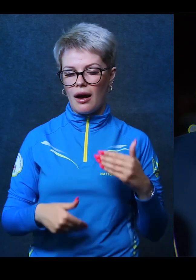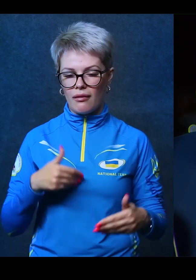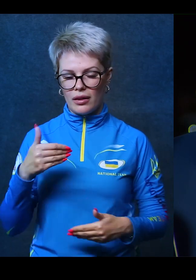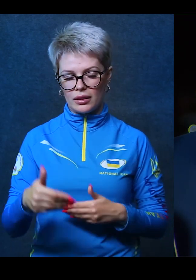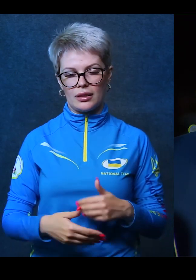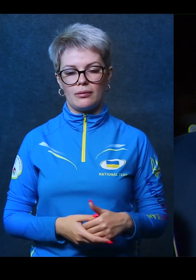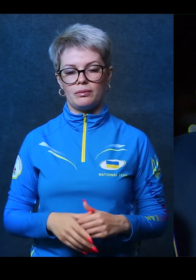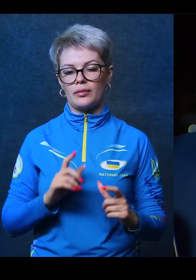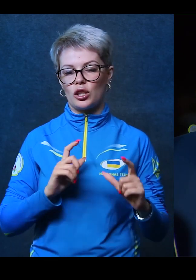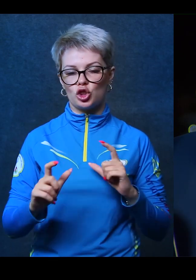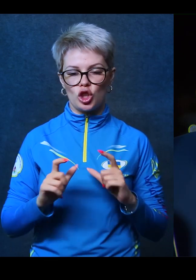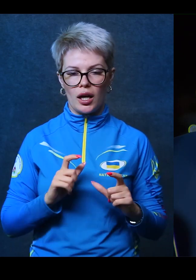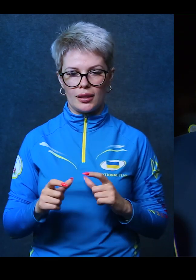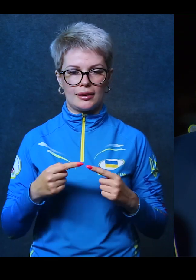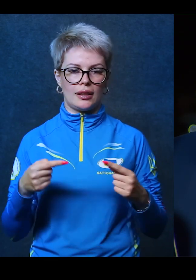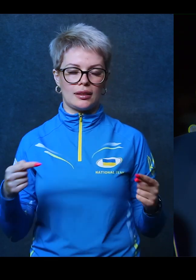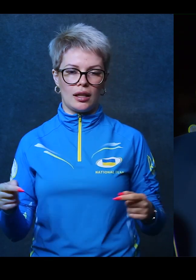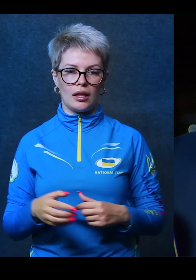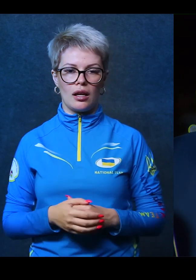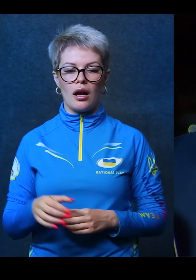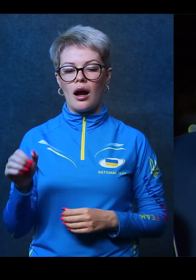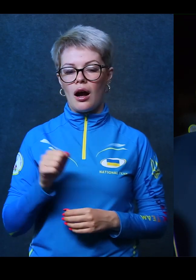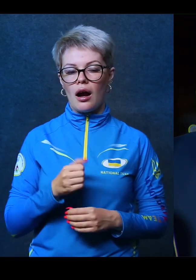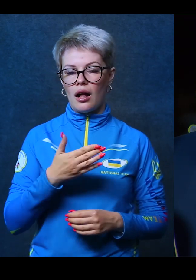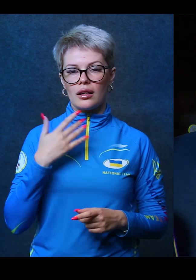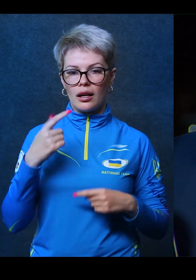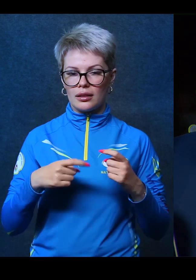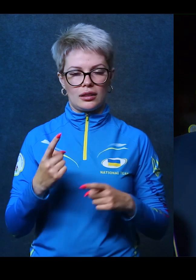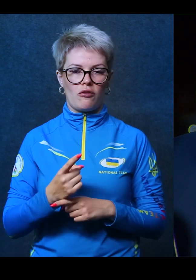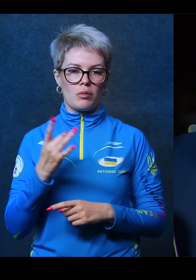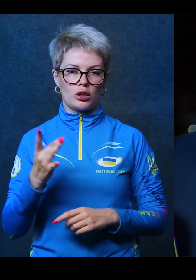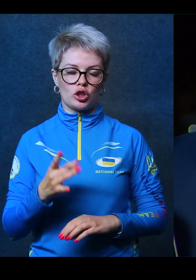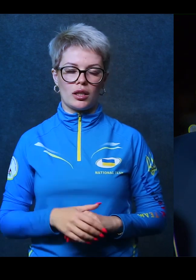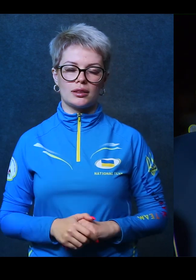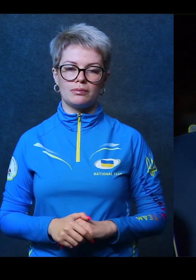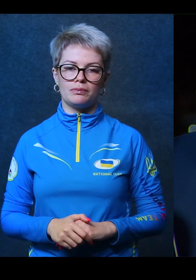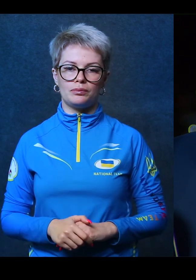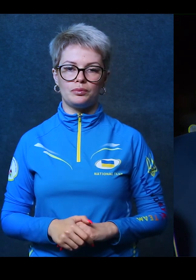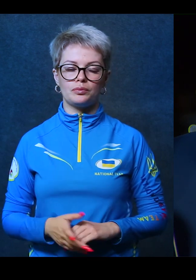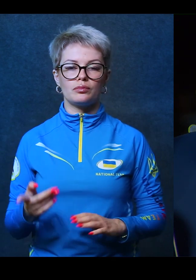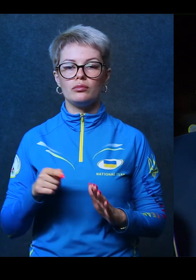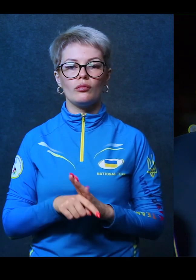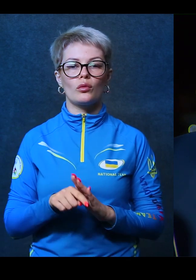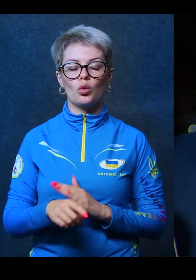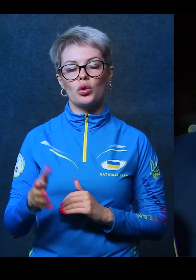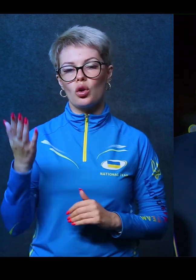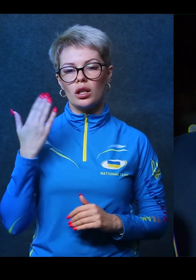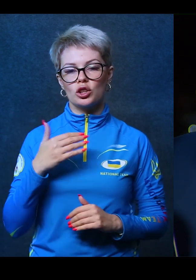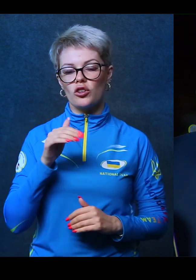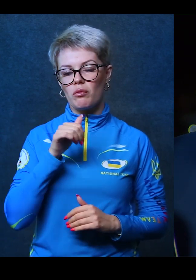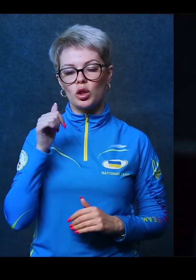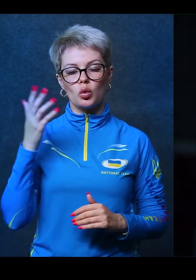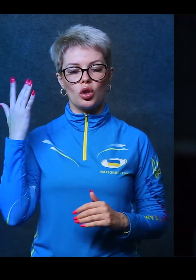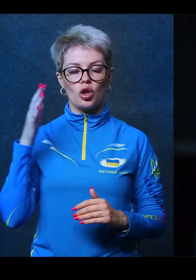плавання, шахи там, і так далі. А легка атлетика перший раз. Тобто раніше в